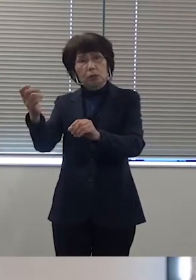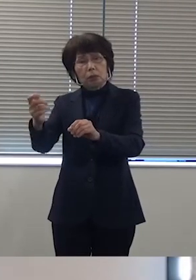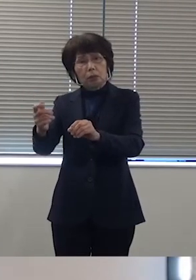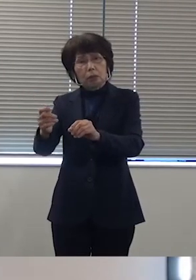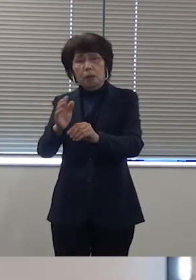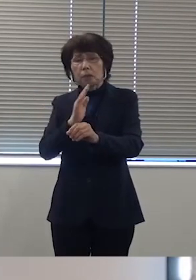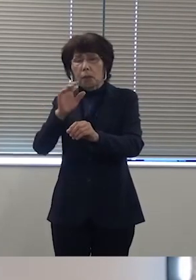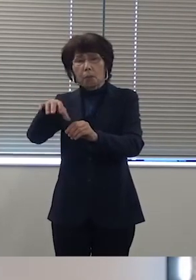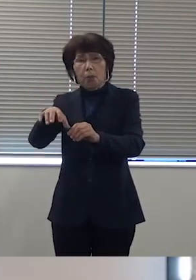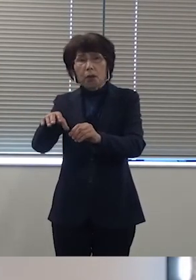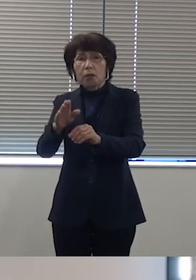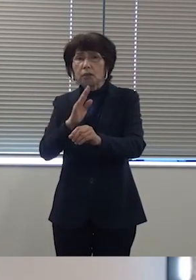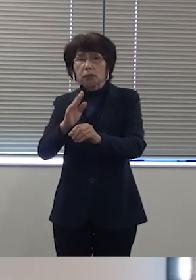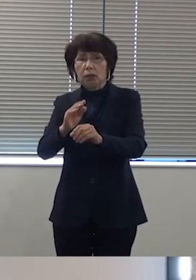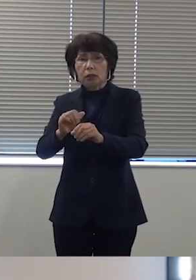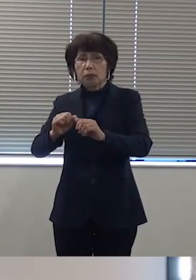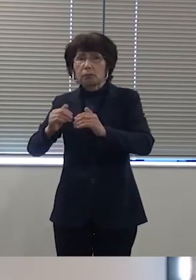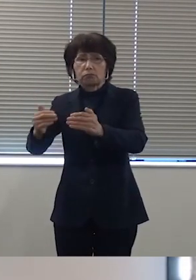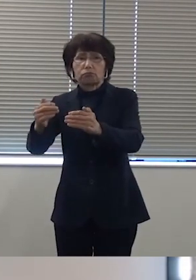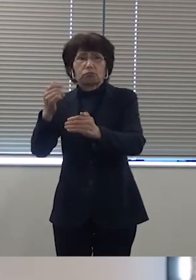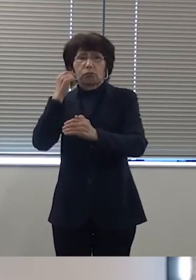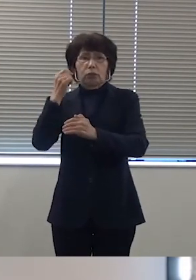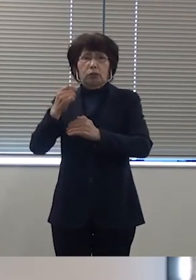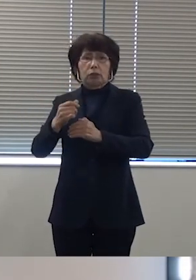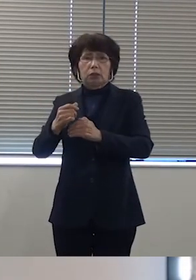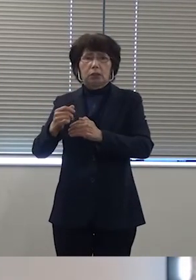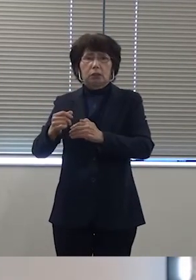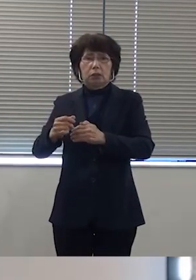定すればそこはできるという意味にはならないんです。